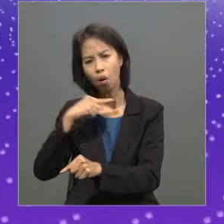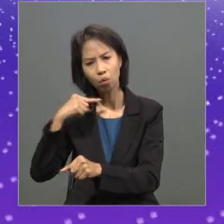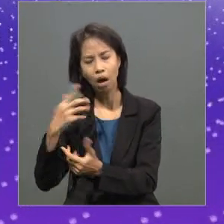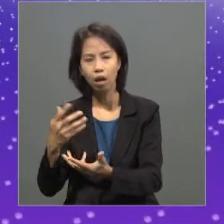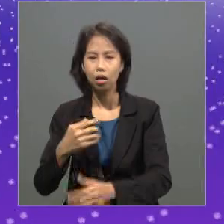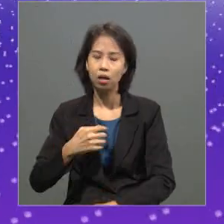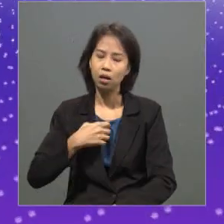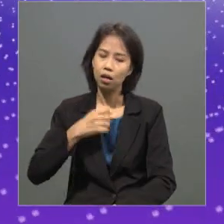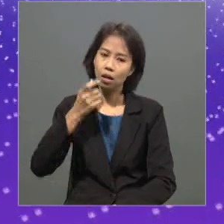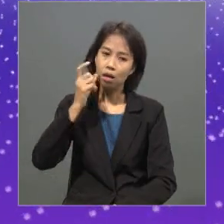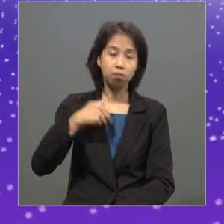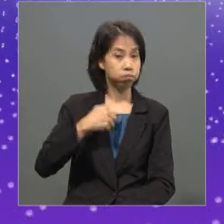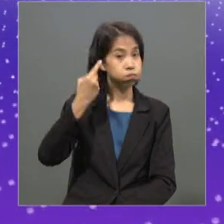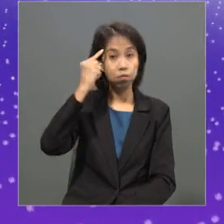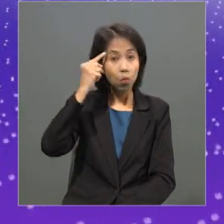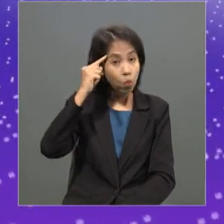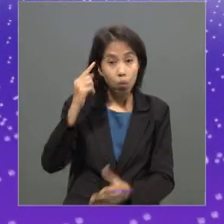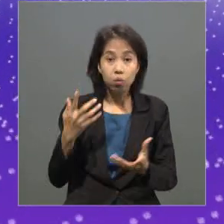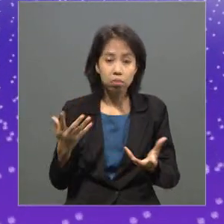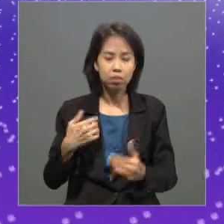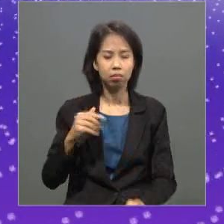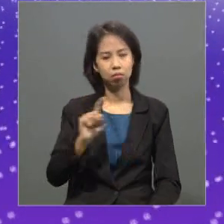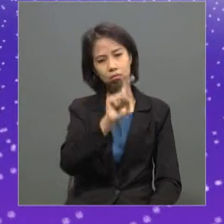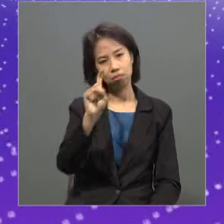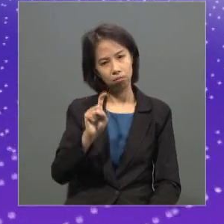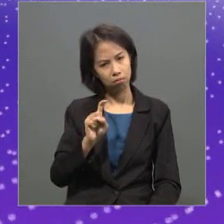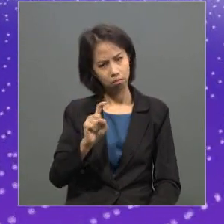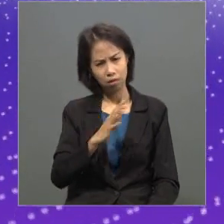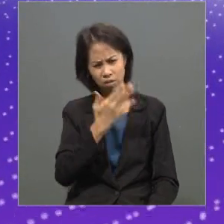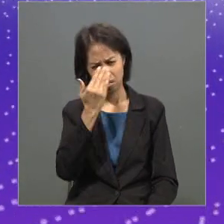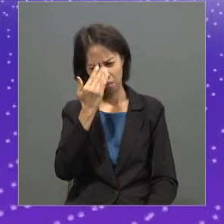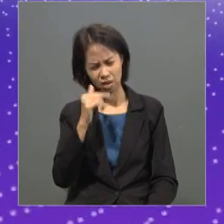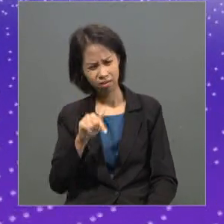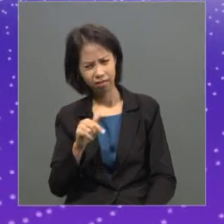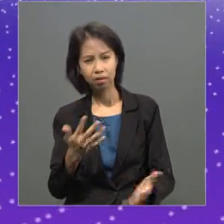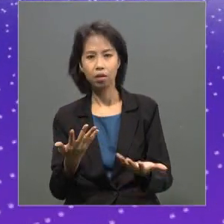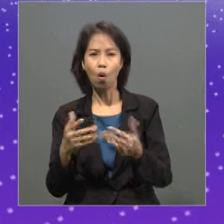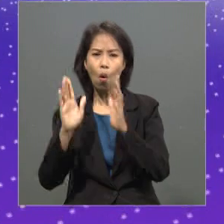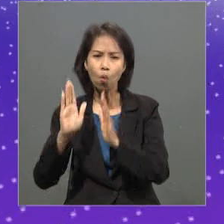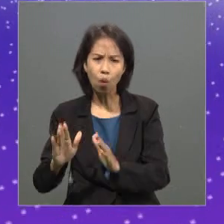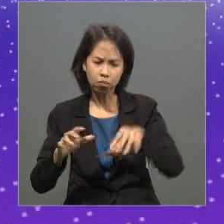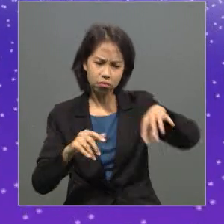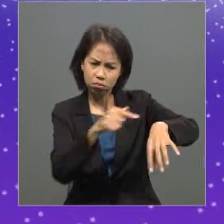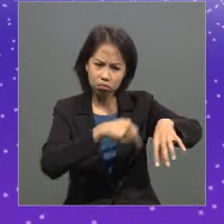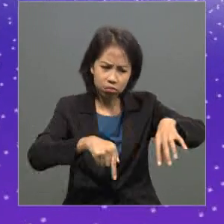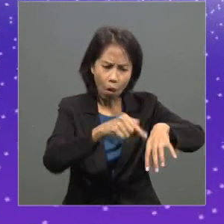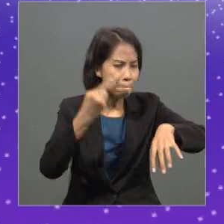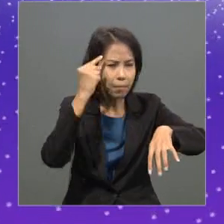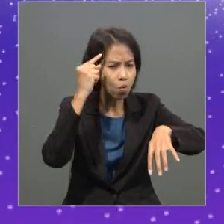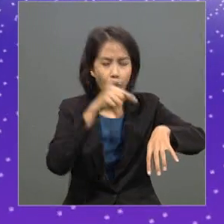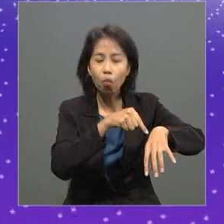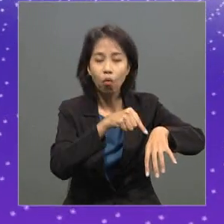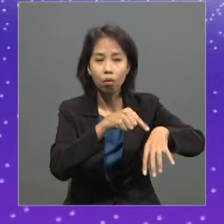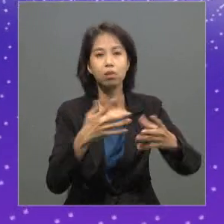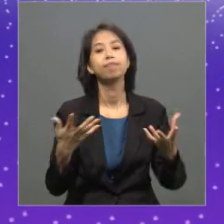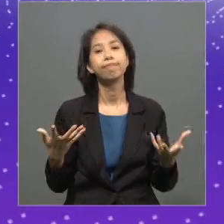ที่ผมเองก็ไม่เคยรู้มาก่อนและยังคงสงสัยอยู่ว่าถ้าเป็นเรื่องใหญ่ขนาดนี้แล้วทำไมไม่มีใครในองค์กรรู้มาก่อนบ้างเลย